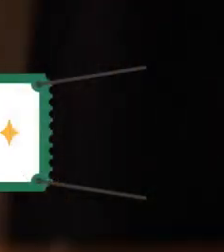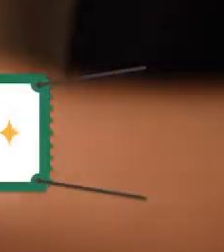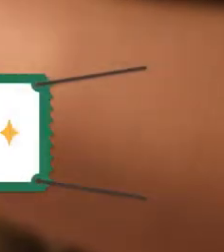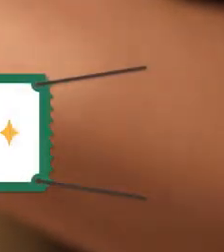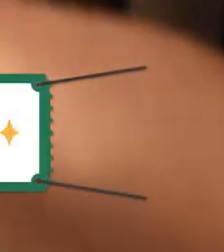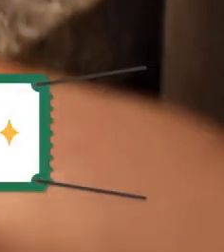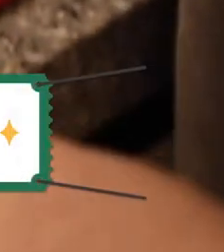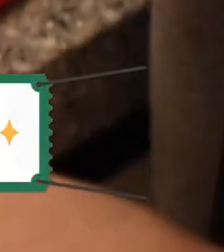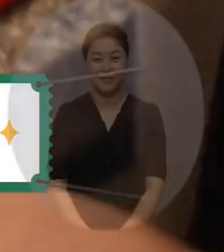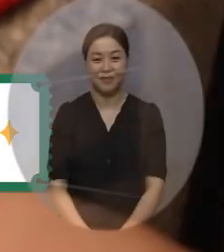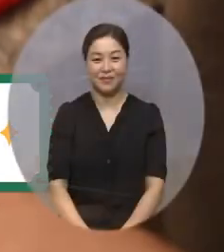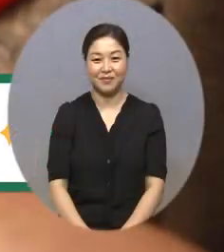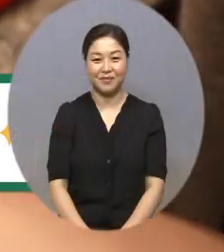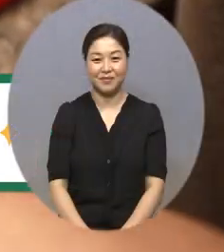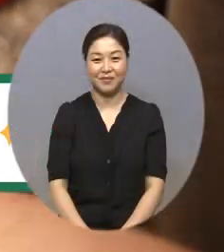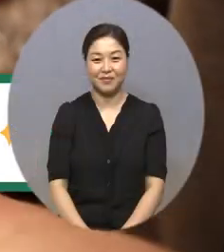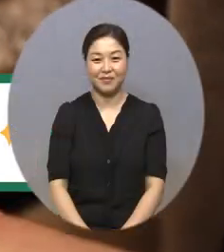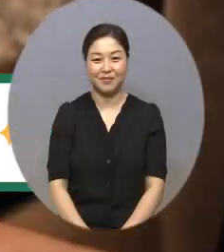으